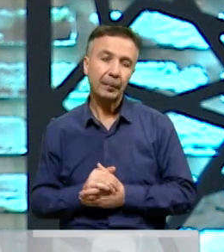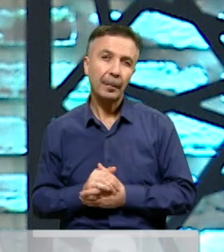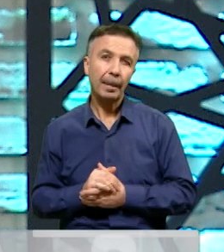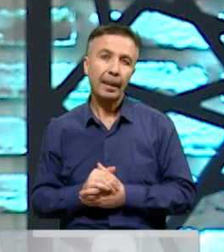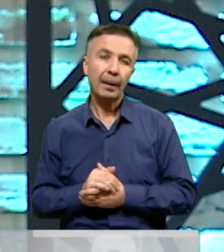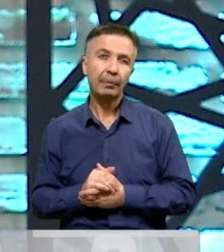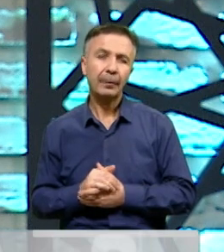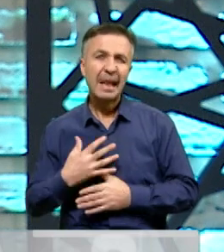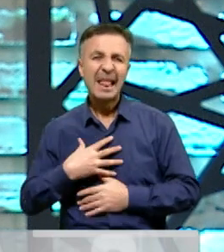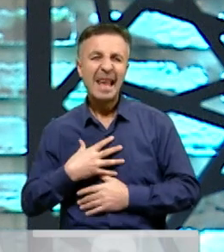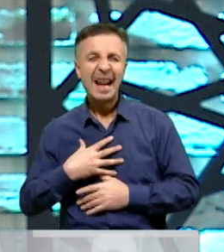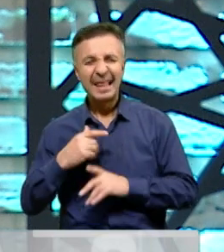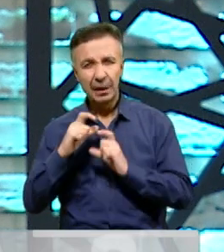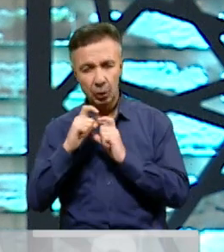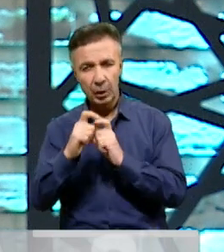izleyicilerimiz